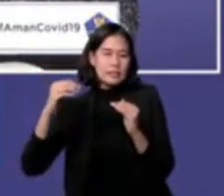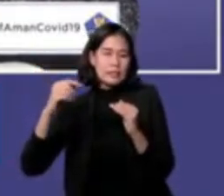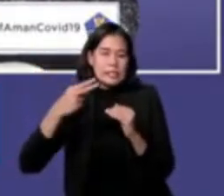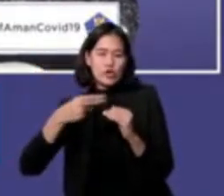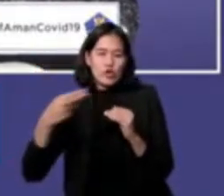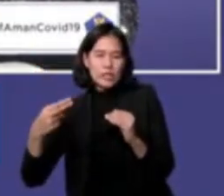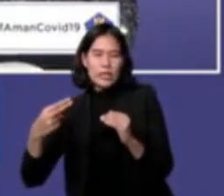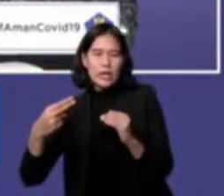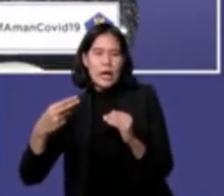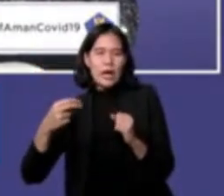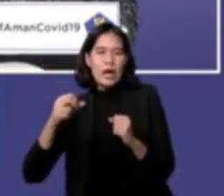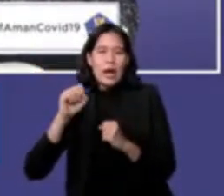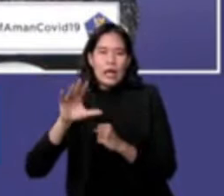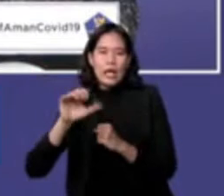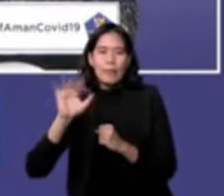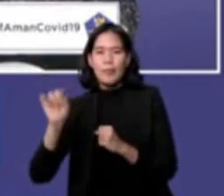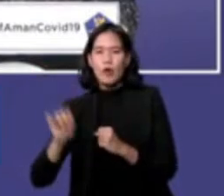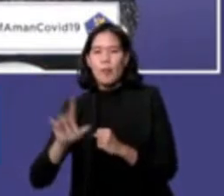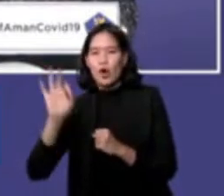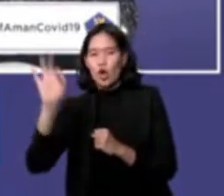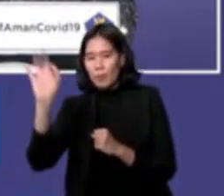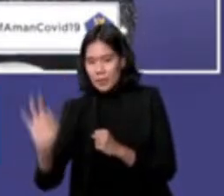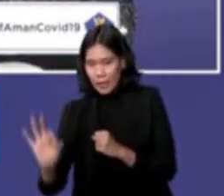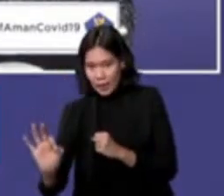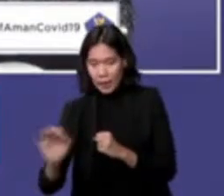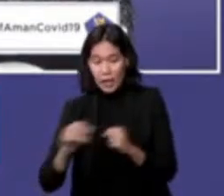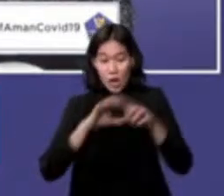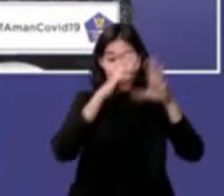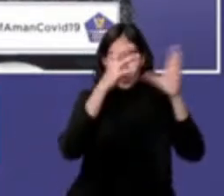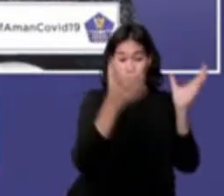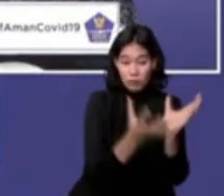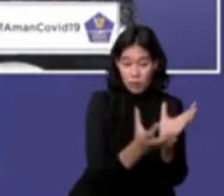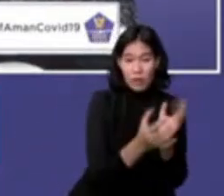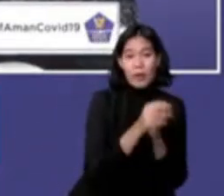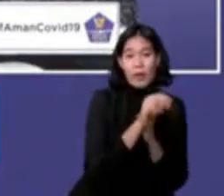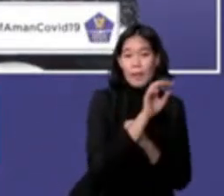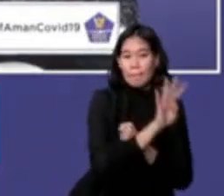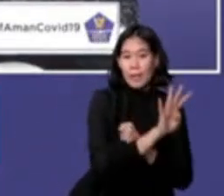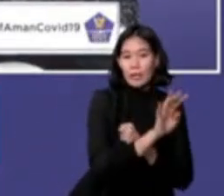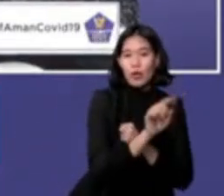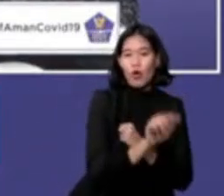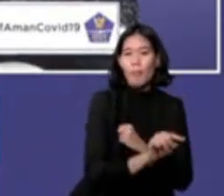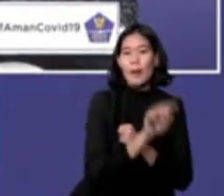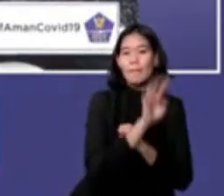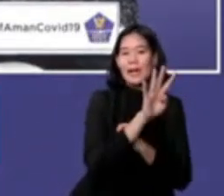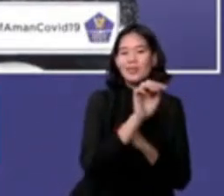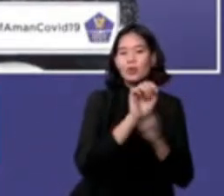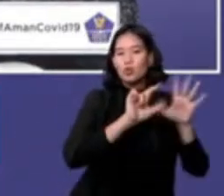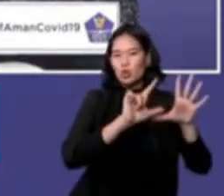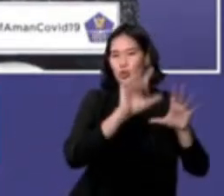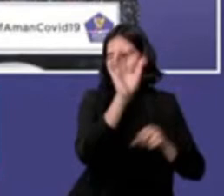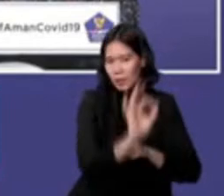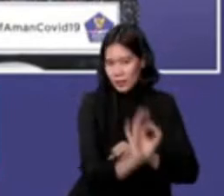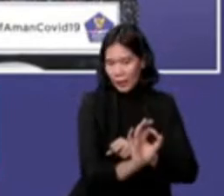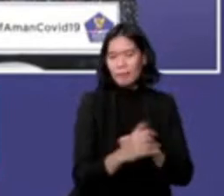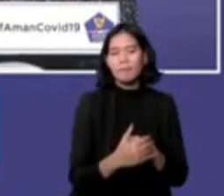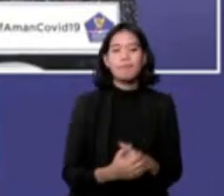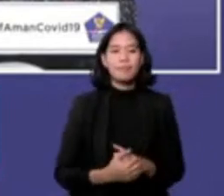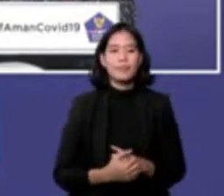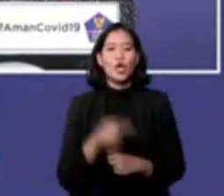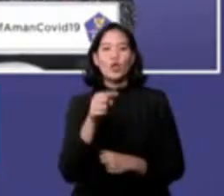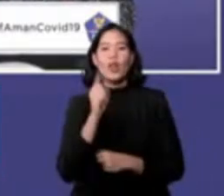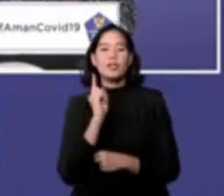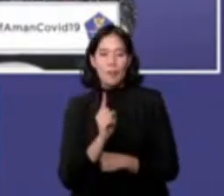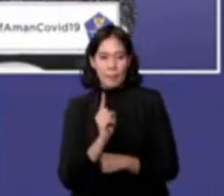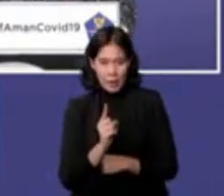di sekitar 5,0%, sementara angka global berada di 4,47%.